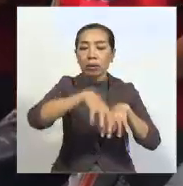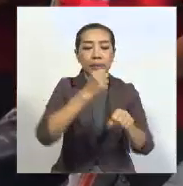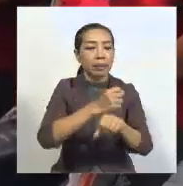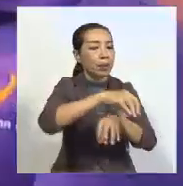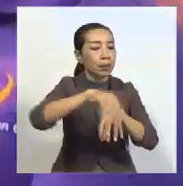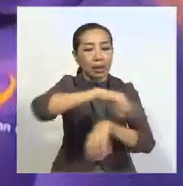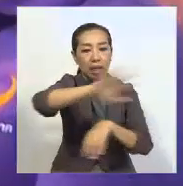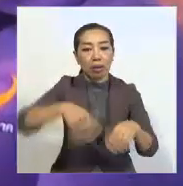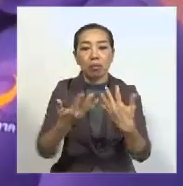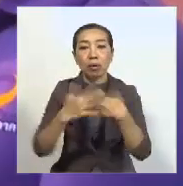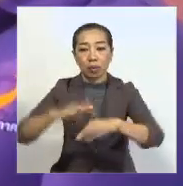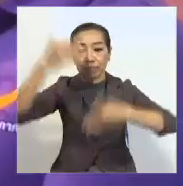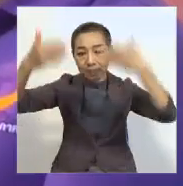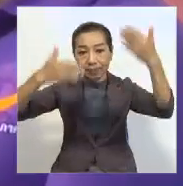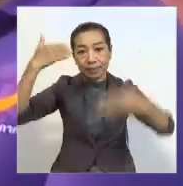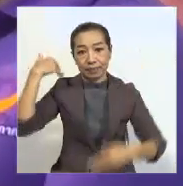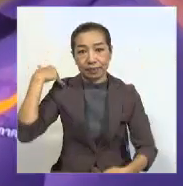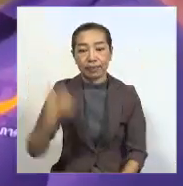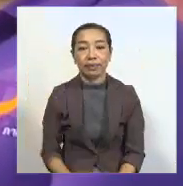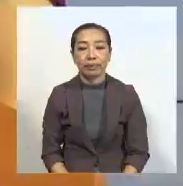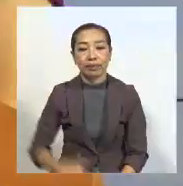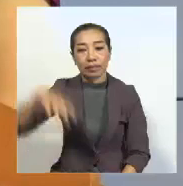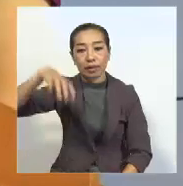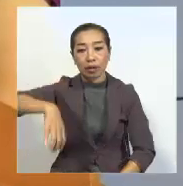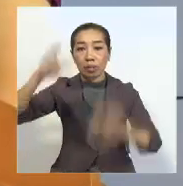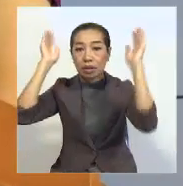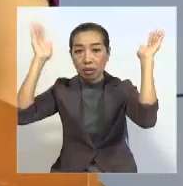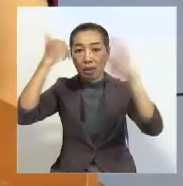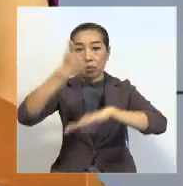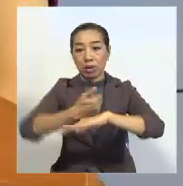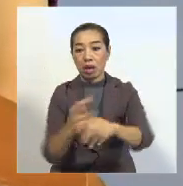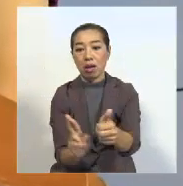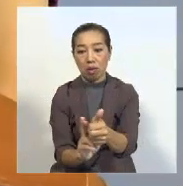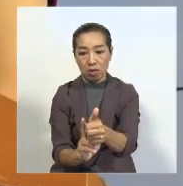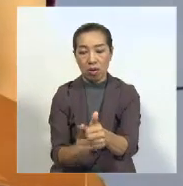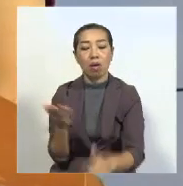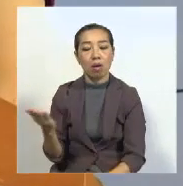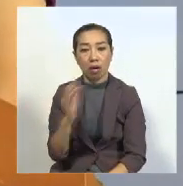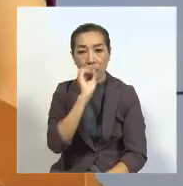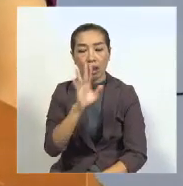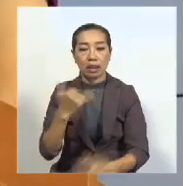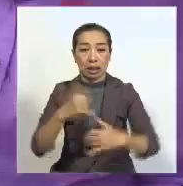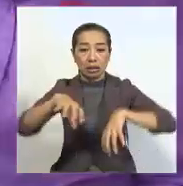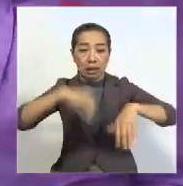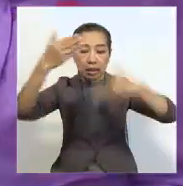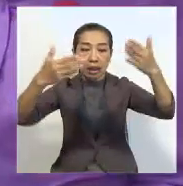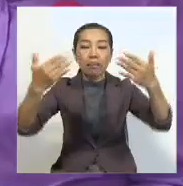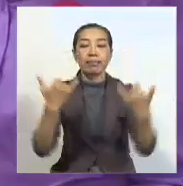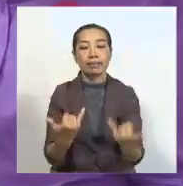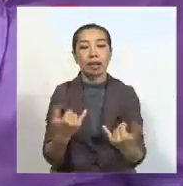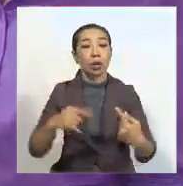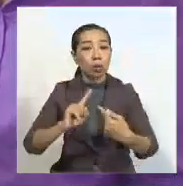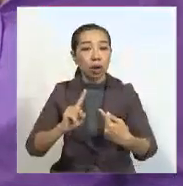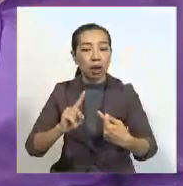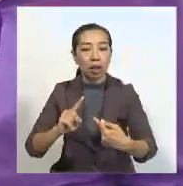มในกิจกรรมค่ะรองอธิบดีกรมประชาสัมพันธ์กล่าวนะคะว่ากิจกรรมนี้เป็นส่วนหนึ่งของงานครบรอบก่อตั้งปีที่